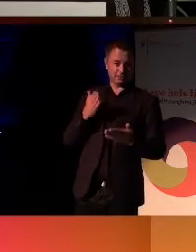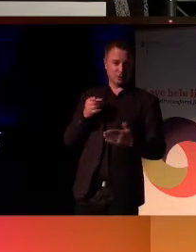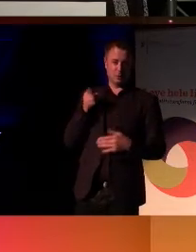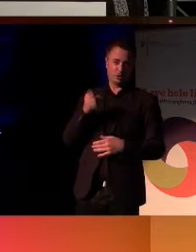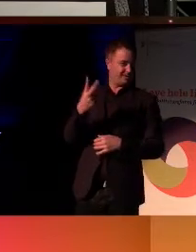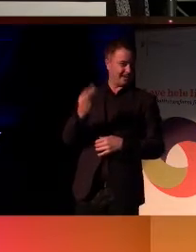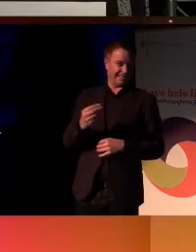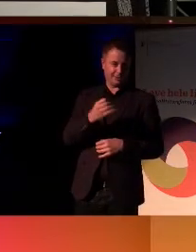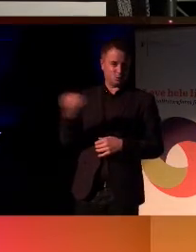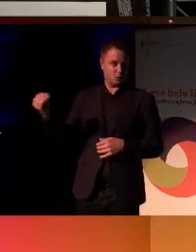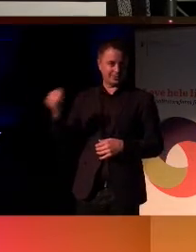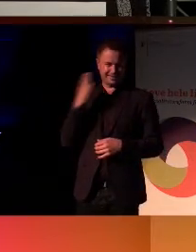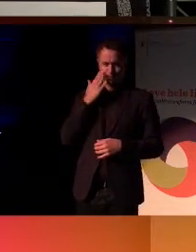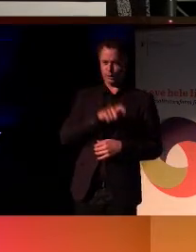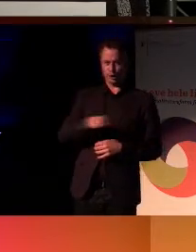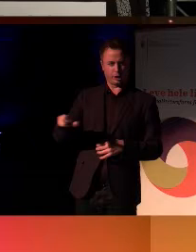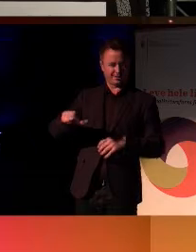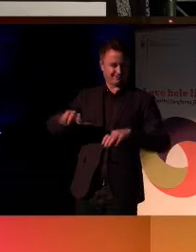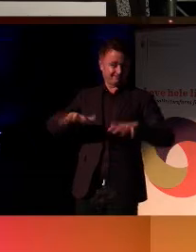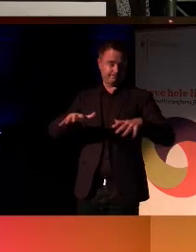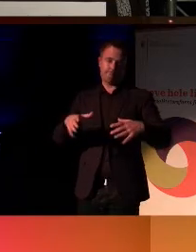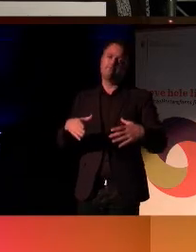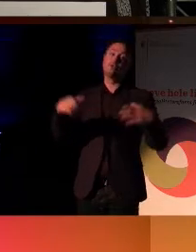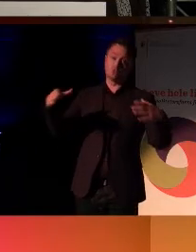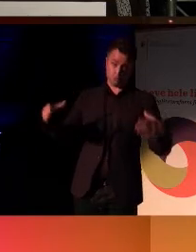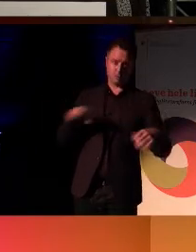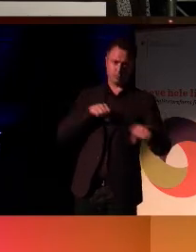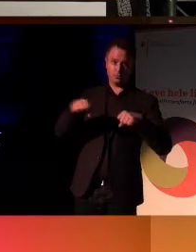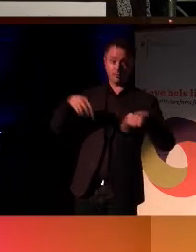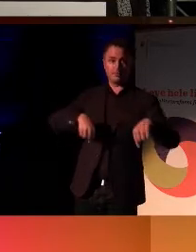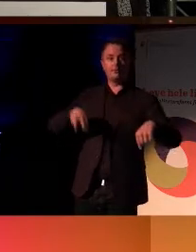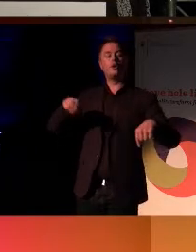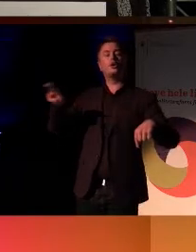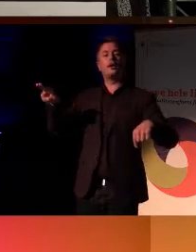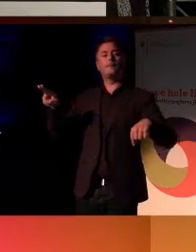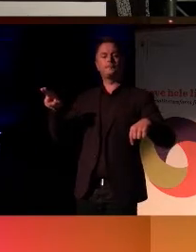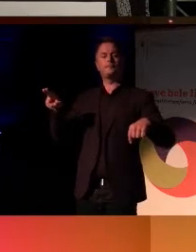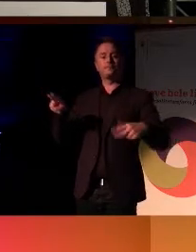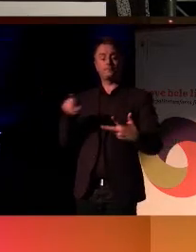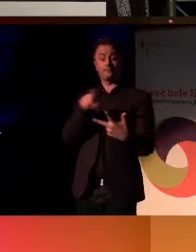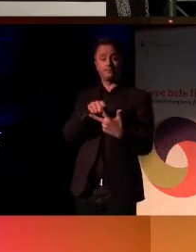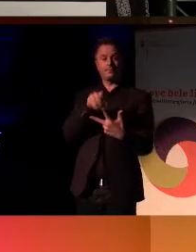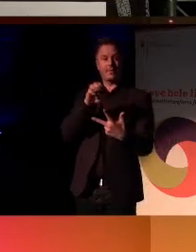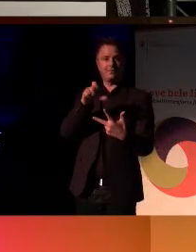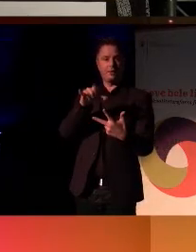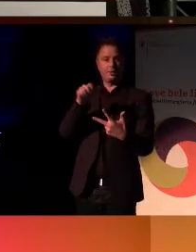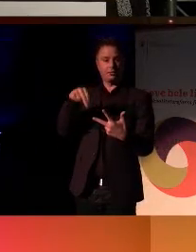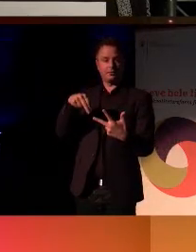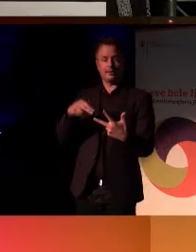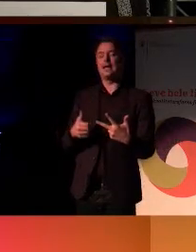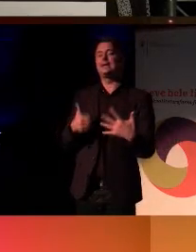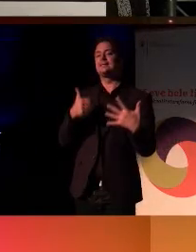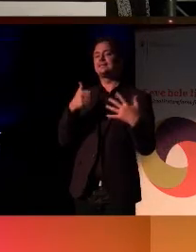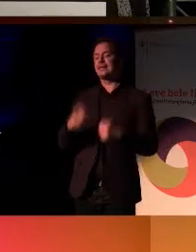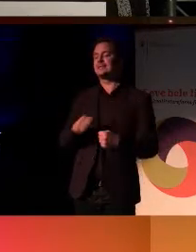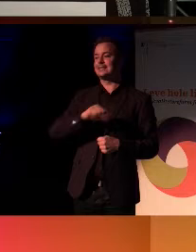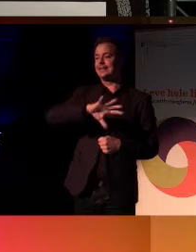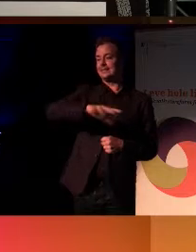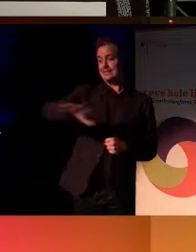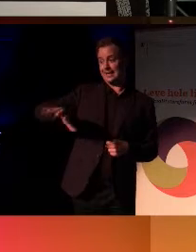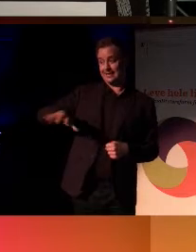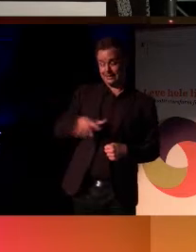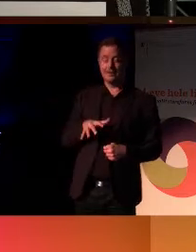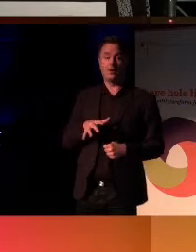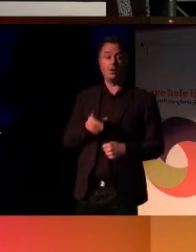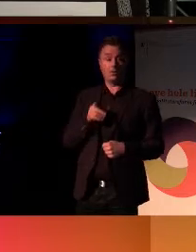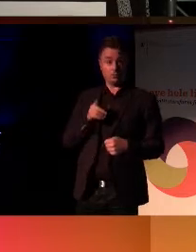noe i den størrelsen. Det seks distrikt i Bærum kommune, og hun tjenesteleder for ett av de, og